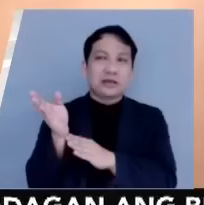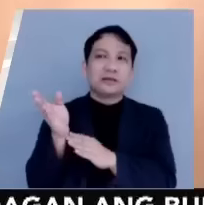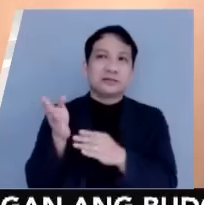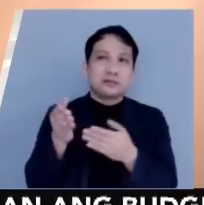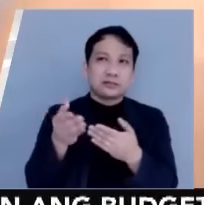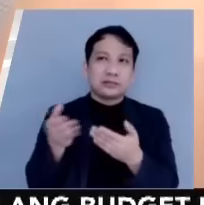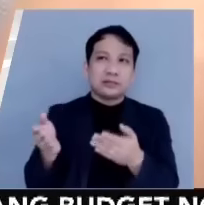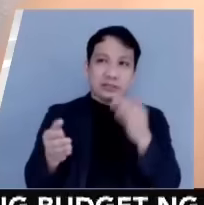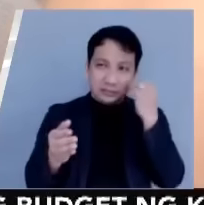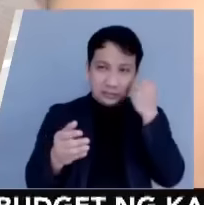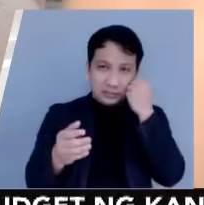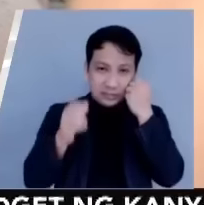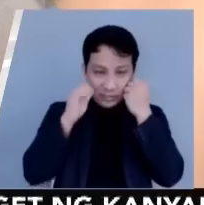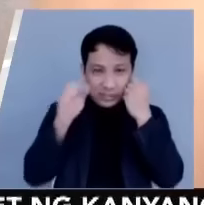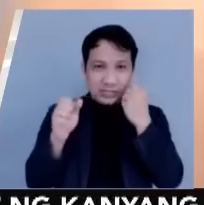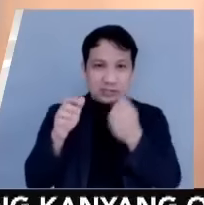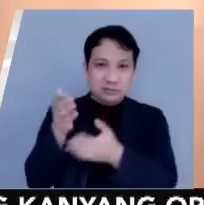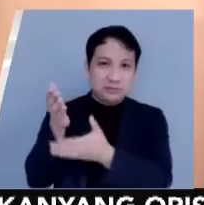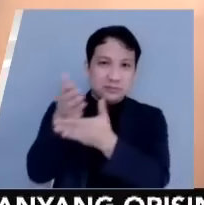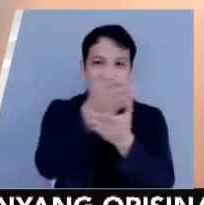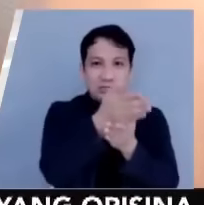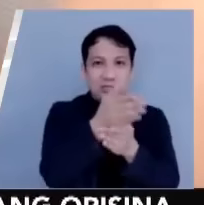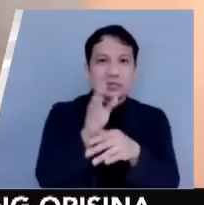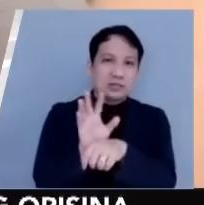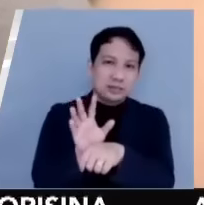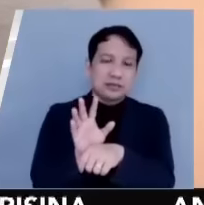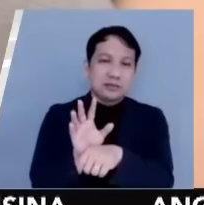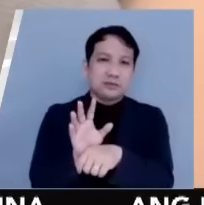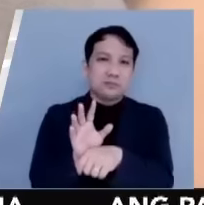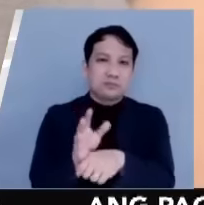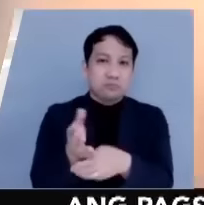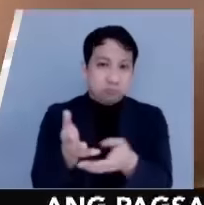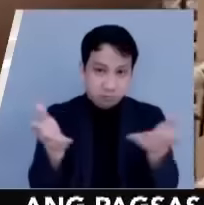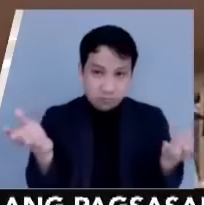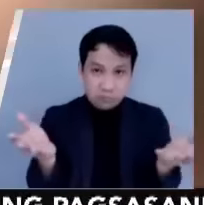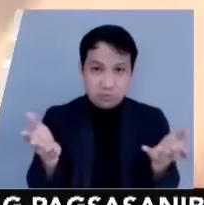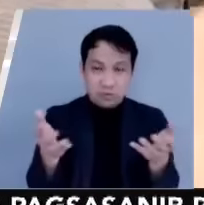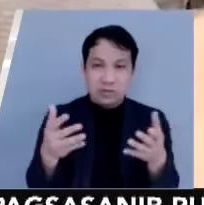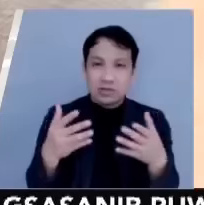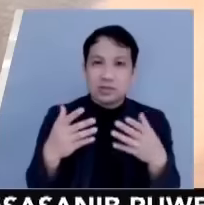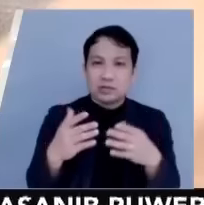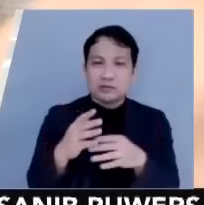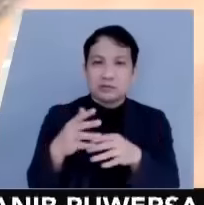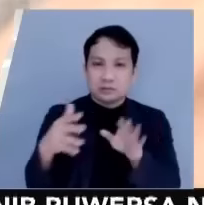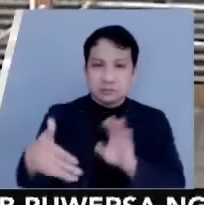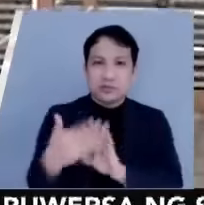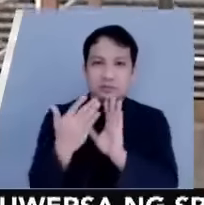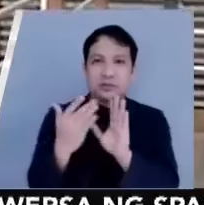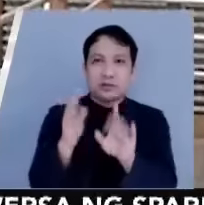Ethan sa pag-iikot sa mga sinihan kung saan mainit silang sinalubong